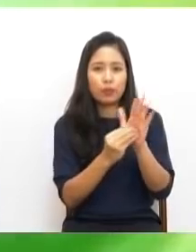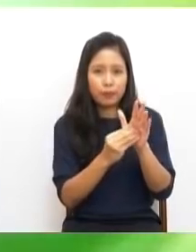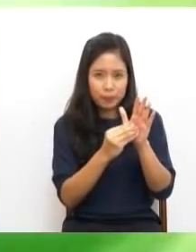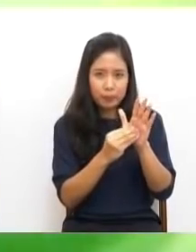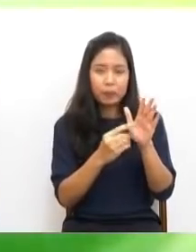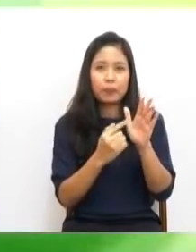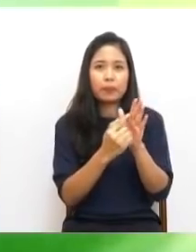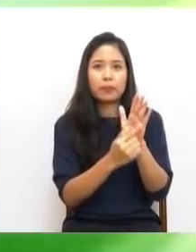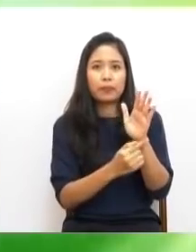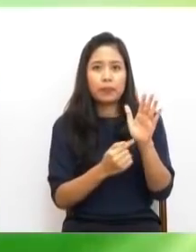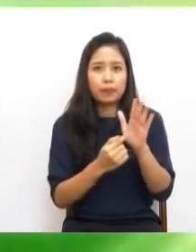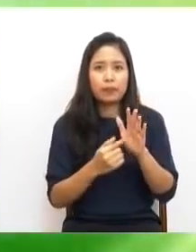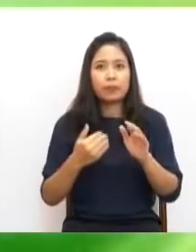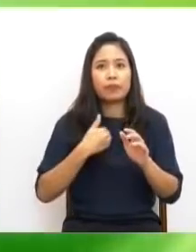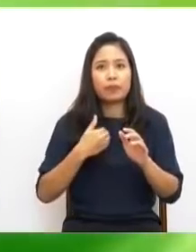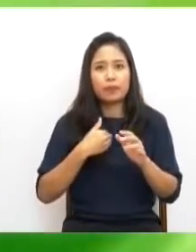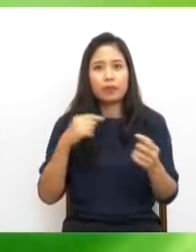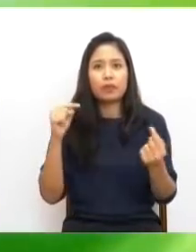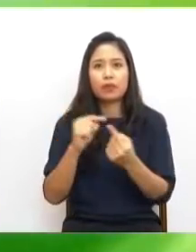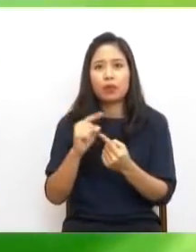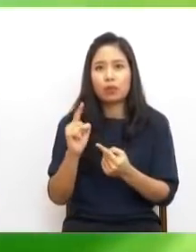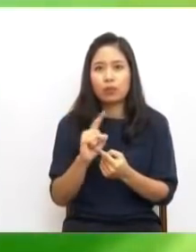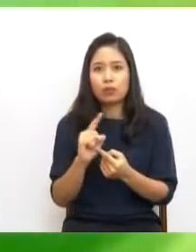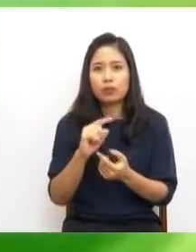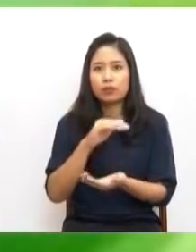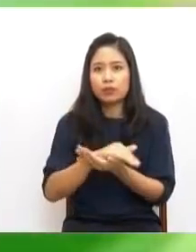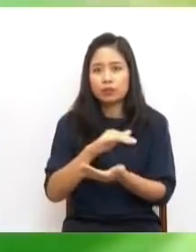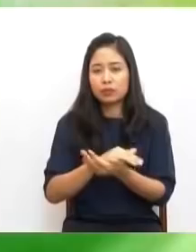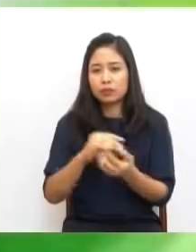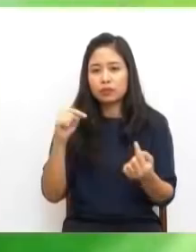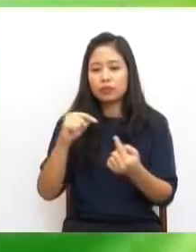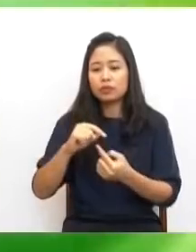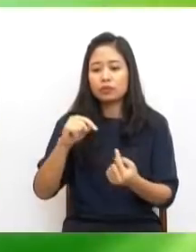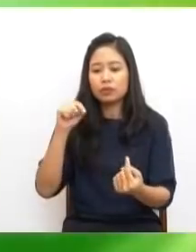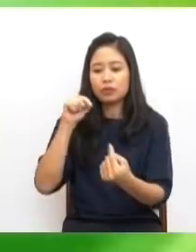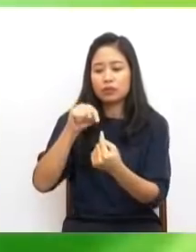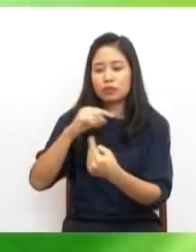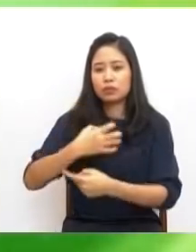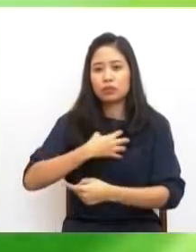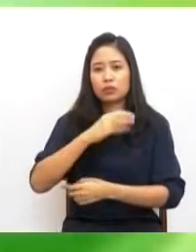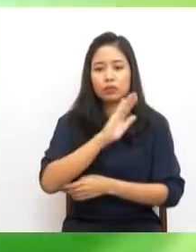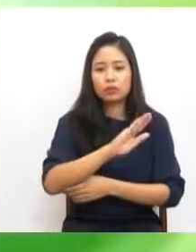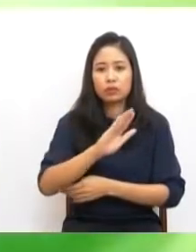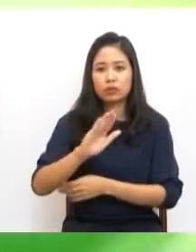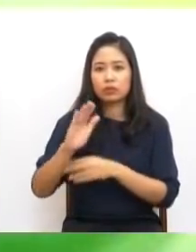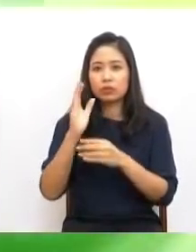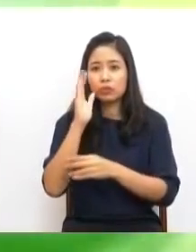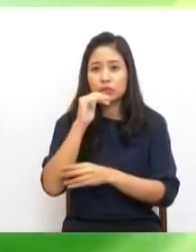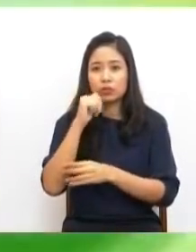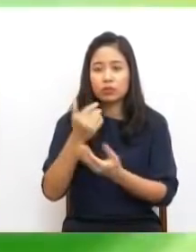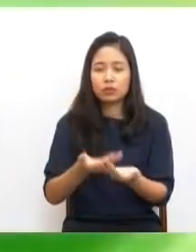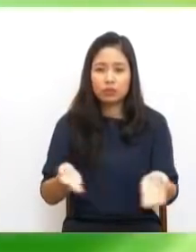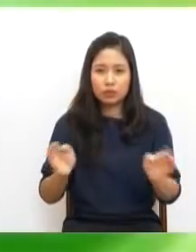ล่านี้อยู่และสร้างคุณภาพให้ใกล้เคียงกันตอบโจทย์ปัญหาความต้องการของผู้ปกครองได้ตรงแล้วก็มีเราก็จะแช